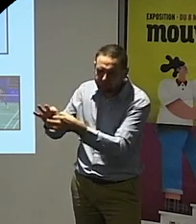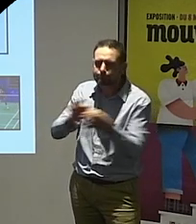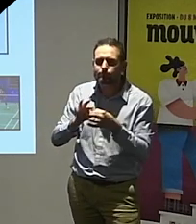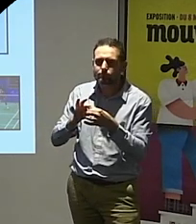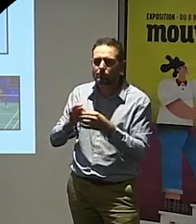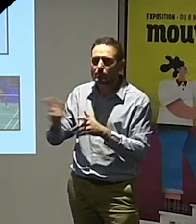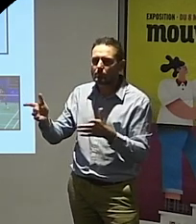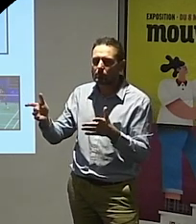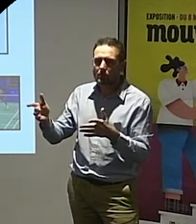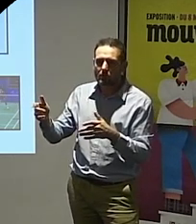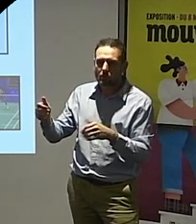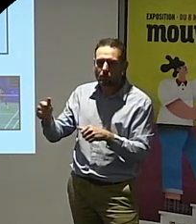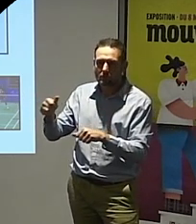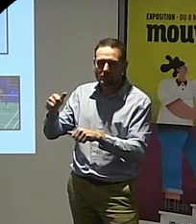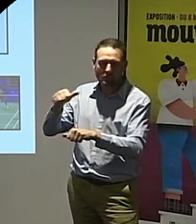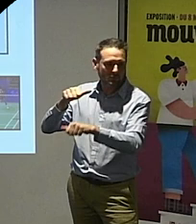Cognition.